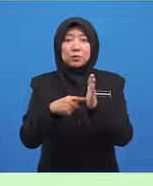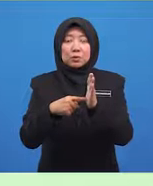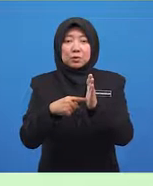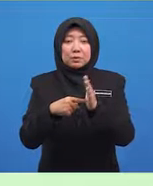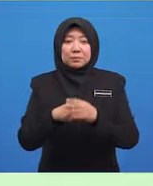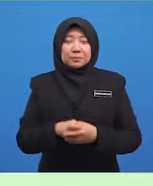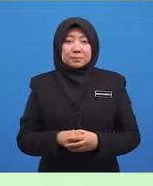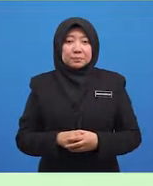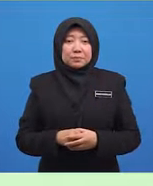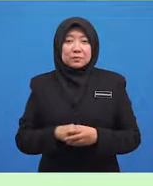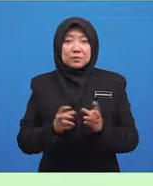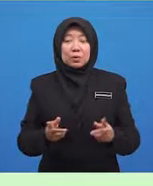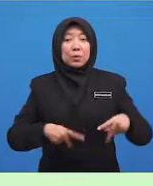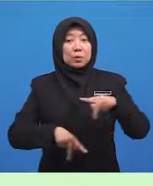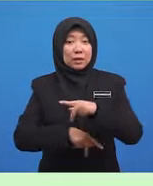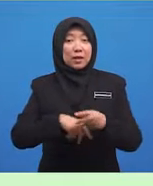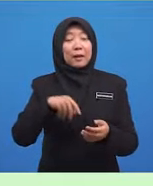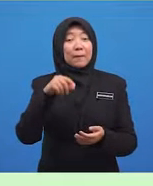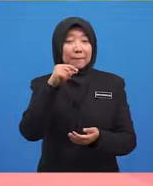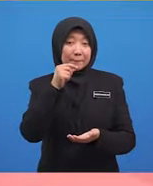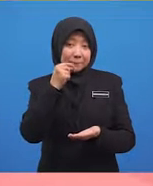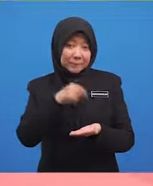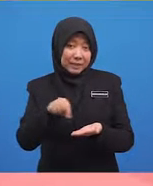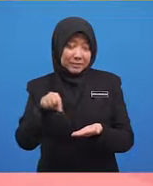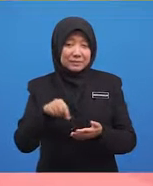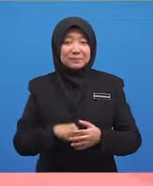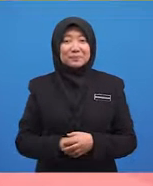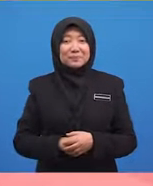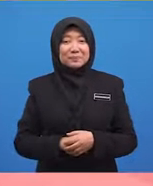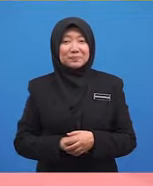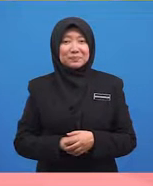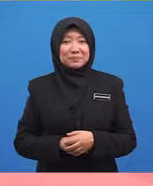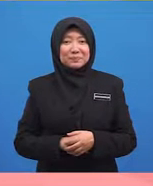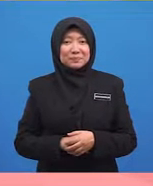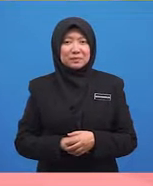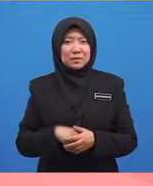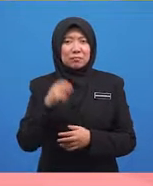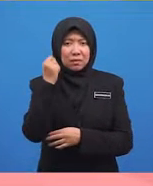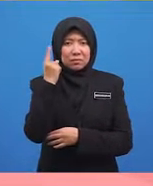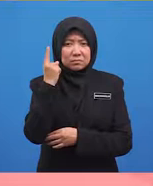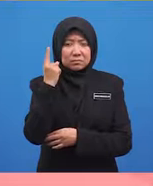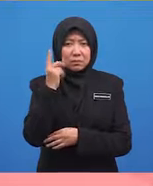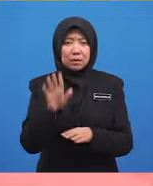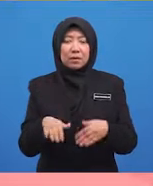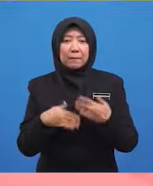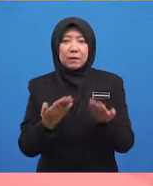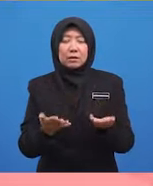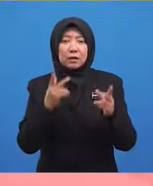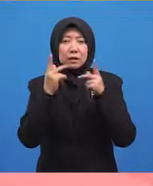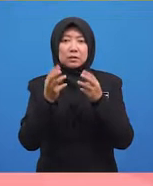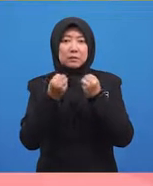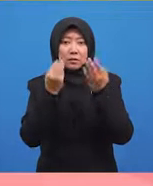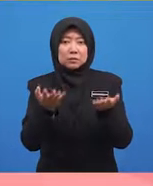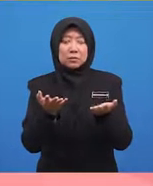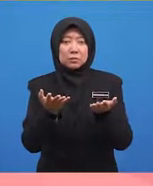ialah kotak pensel. Adakah kamu faham bagaimana kata